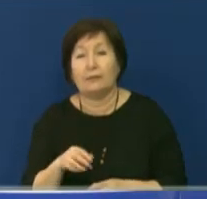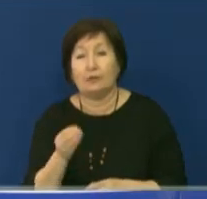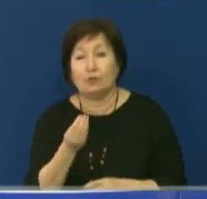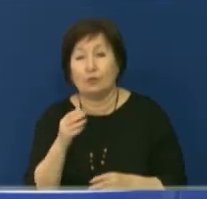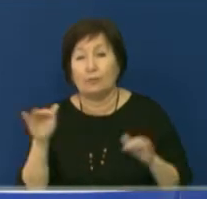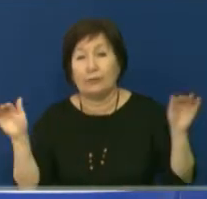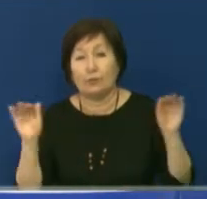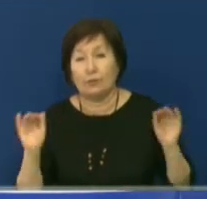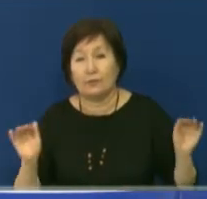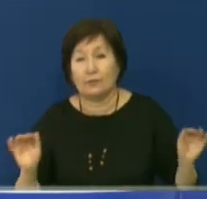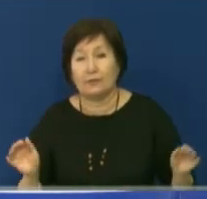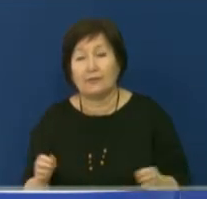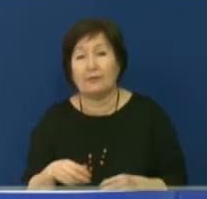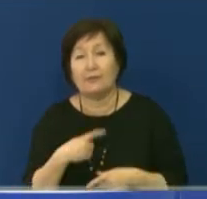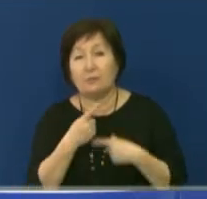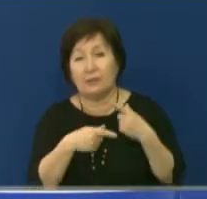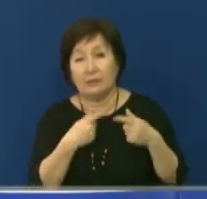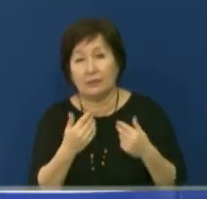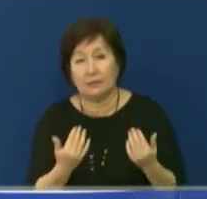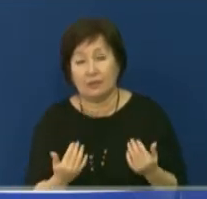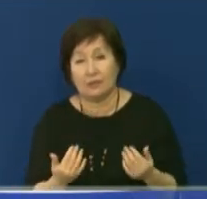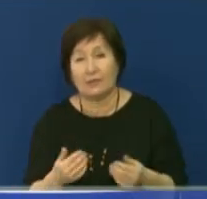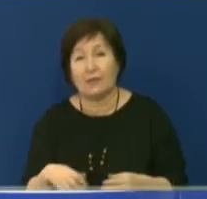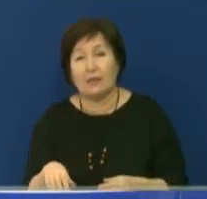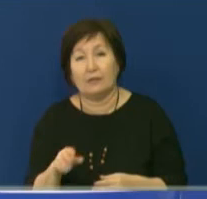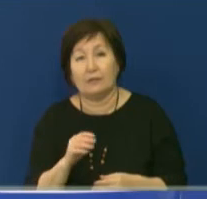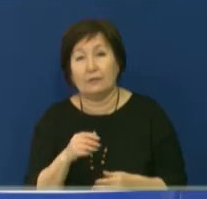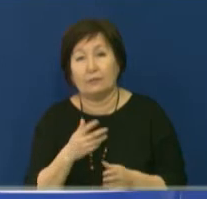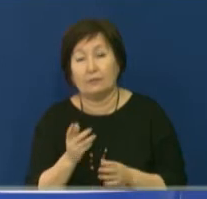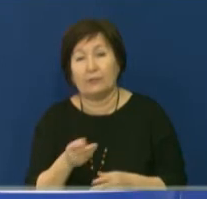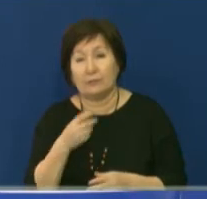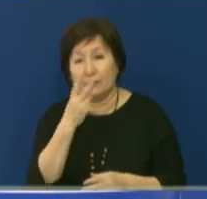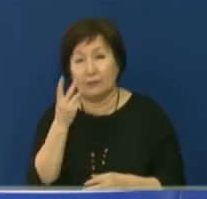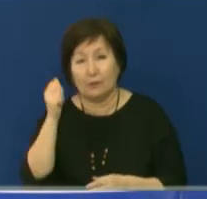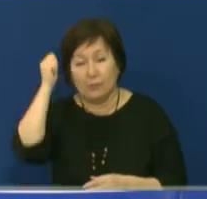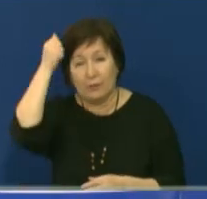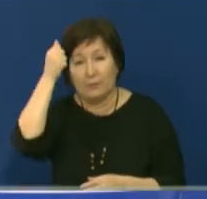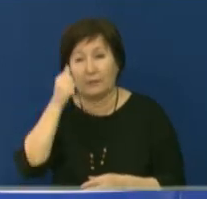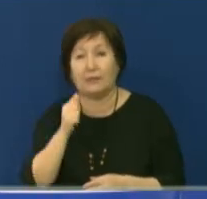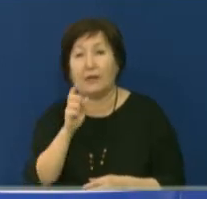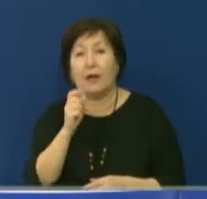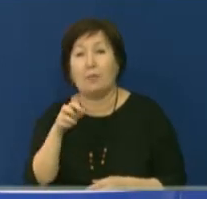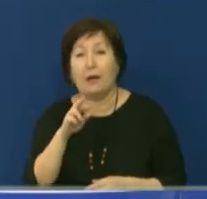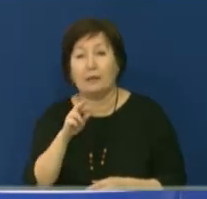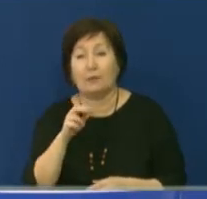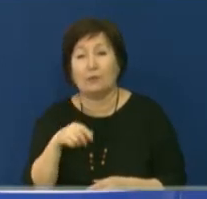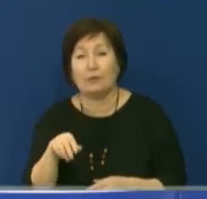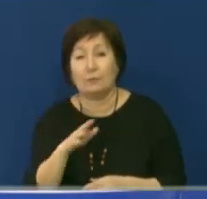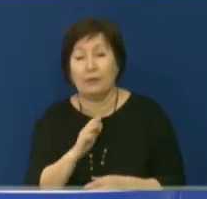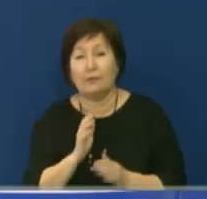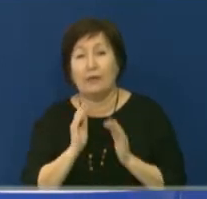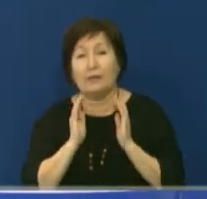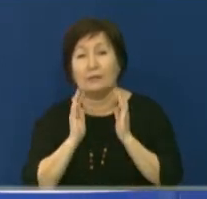и кинотеатром. Перед зданием установлена скульптура великого казахского просветителя Абая Кунанбая. Благоустроен